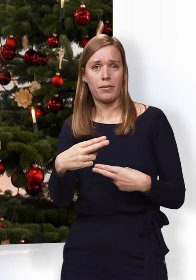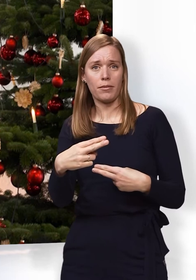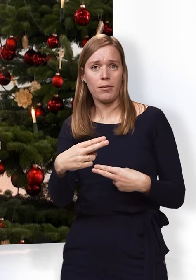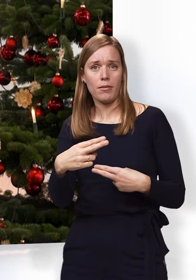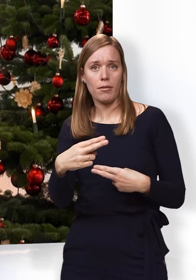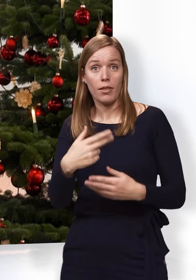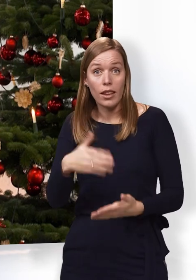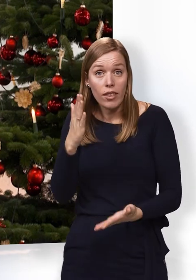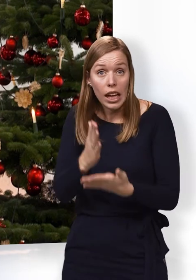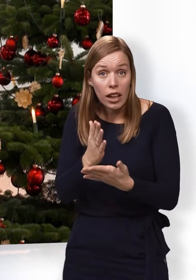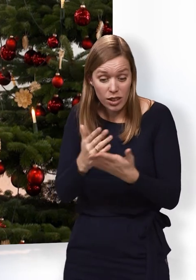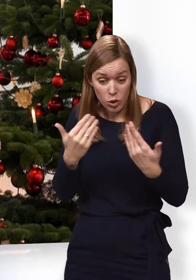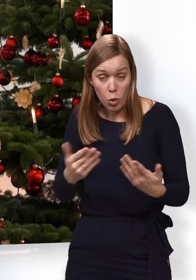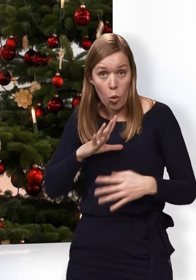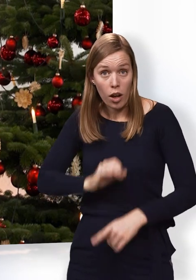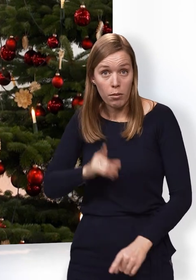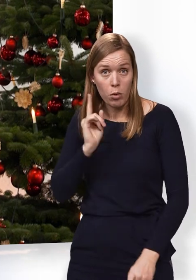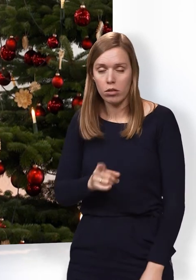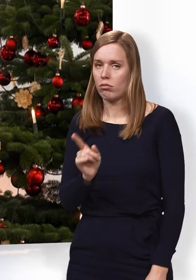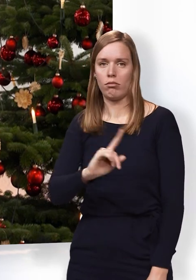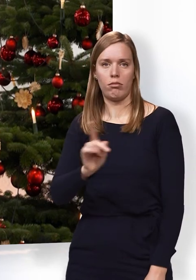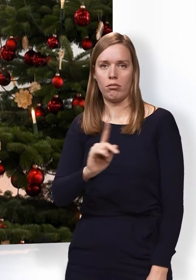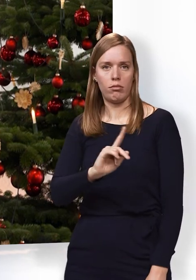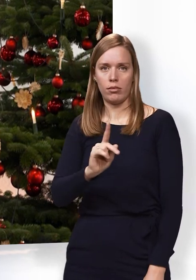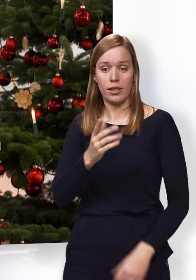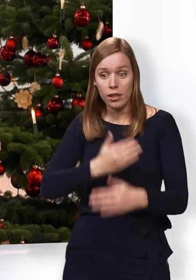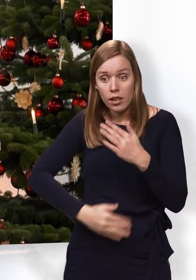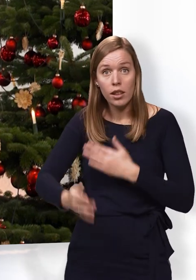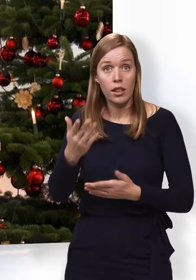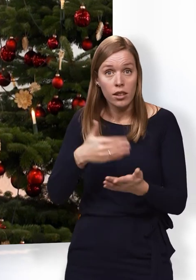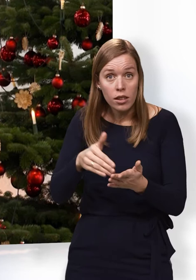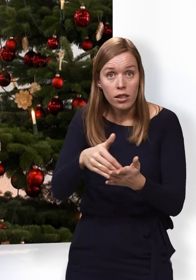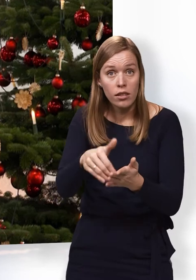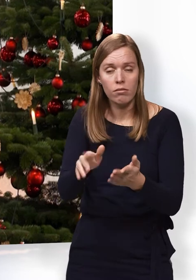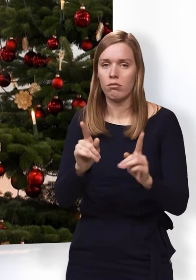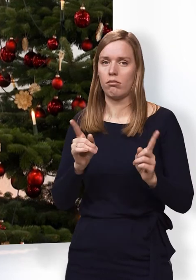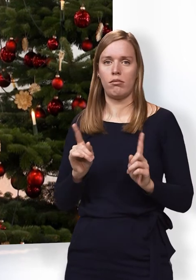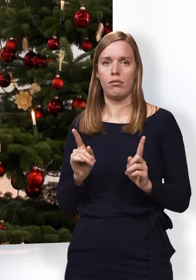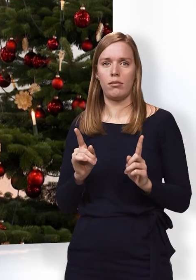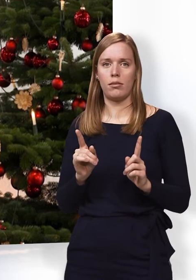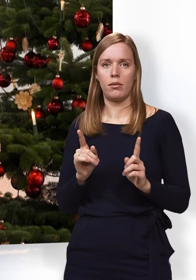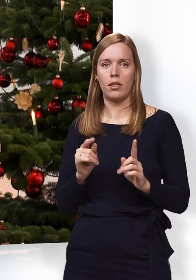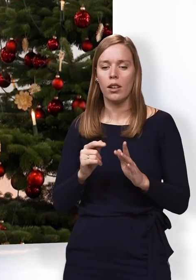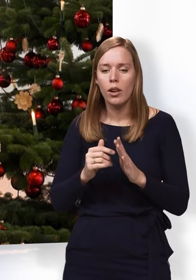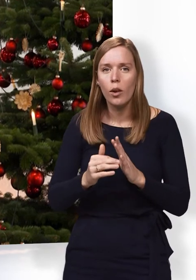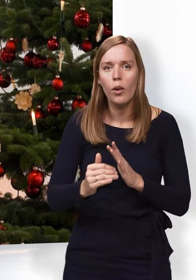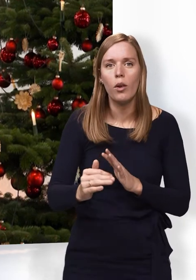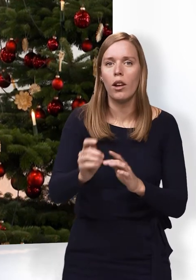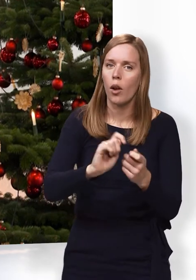nicht das Ende. Es ist nicht endgültig, es kommt wieder